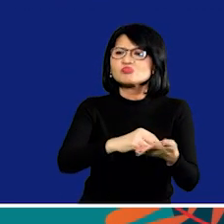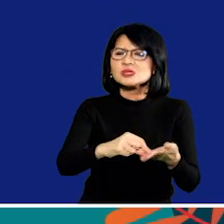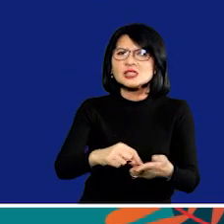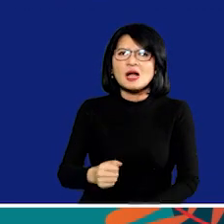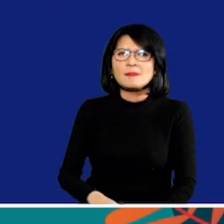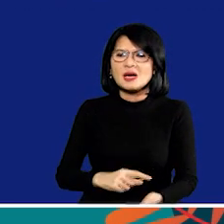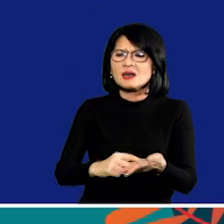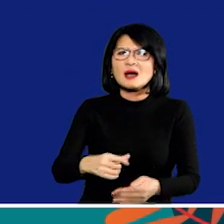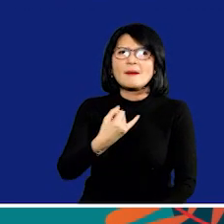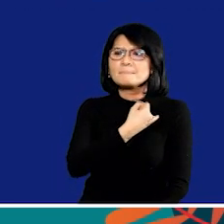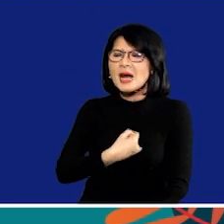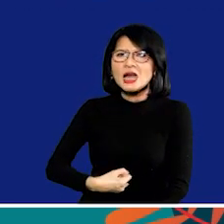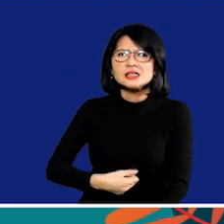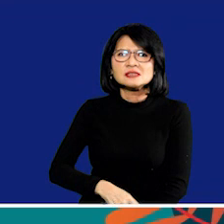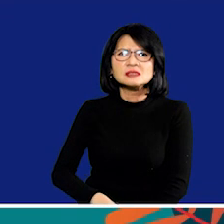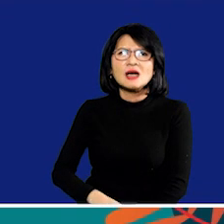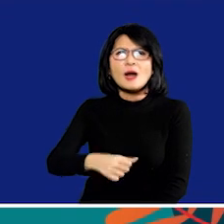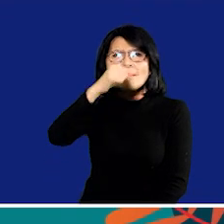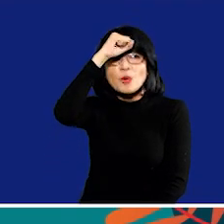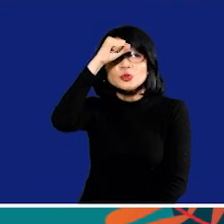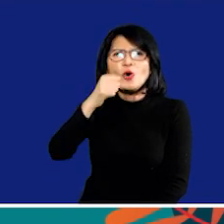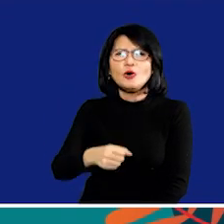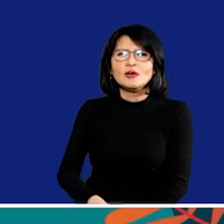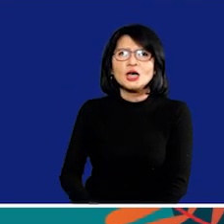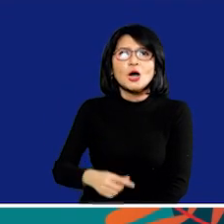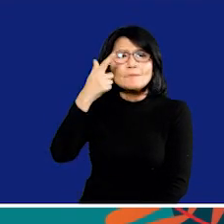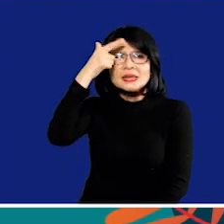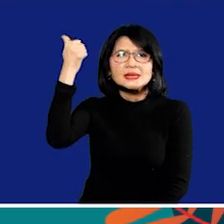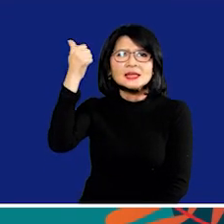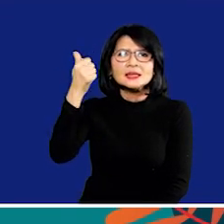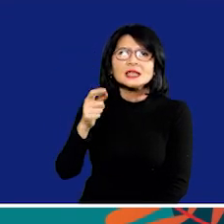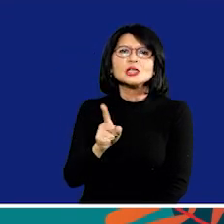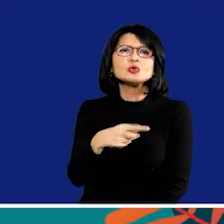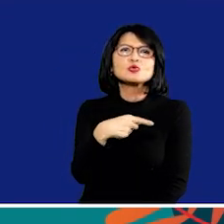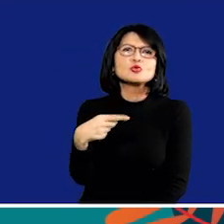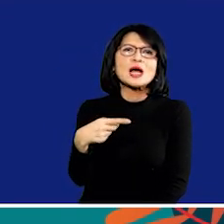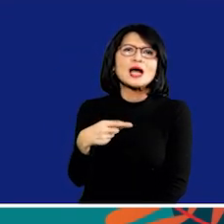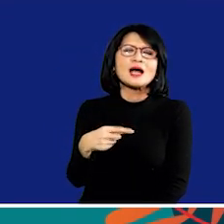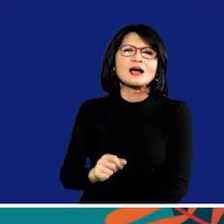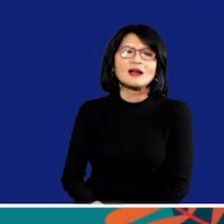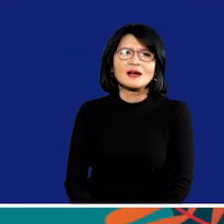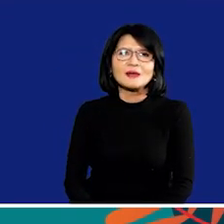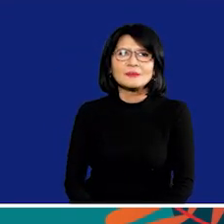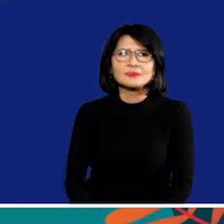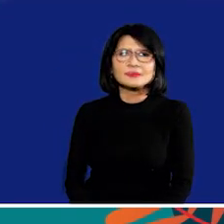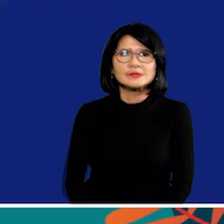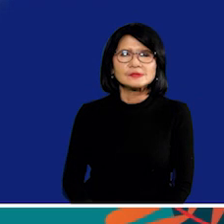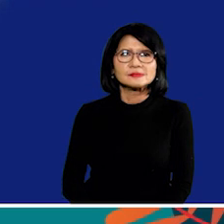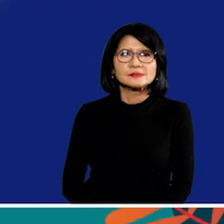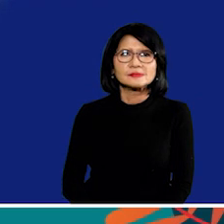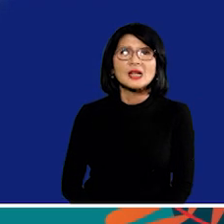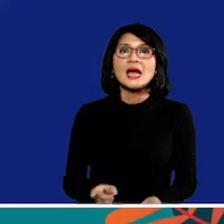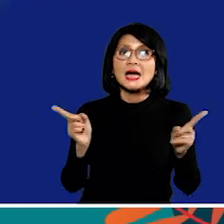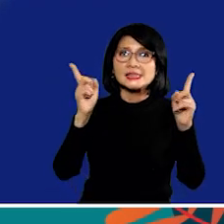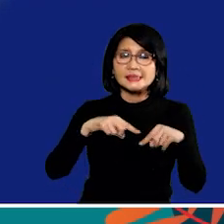ada anak yang pintar, anak yang rajin, anak yang malas, ada yang bodoh, itu tidak konstruktif dan tidak formatif terhadap perkembangan anak. Jadi kita